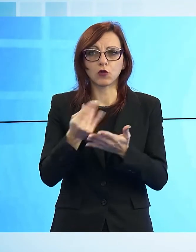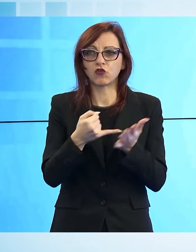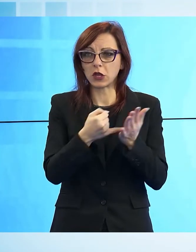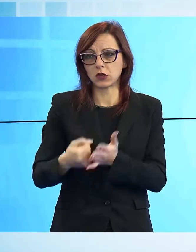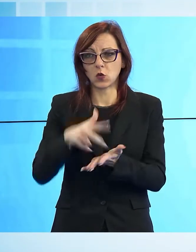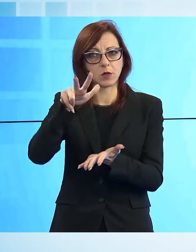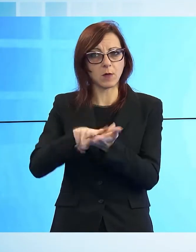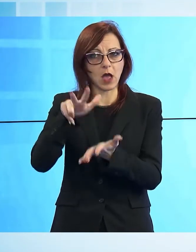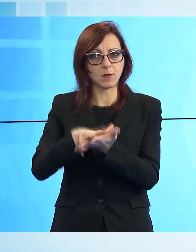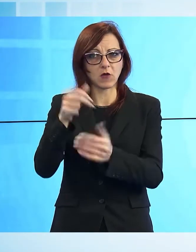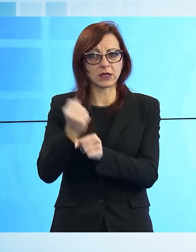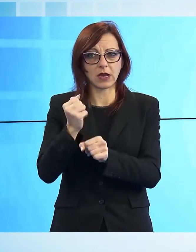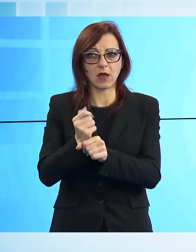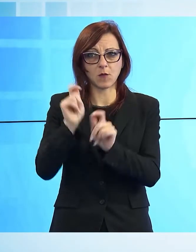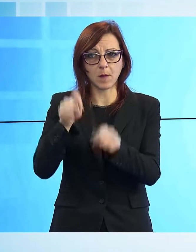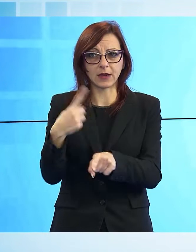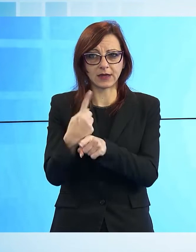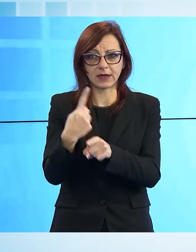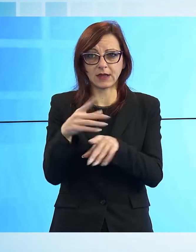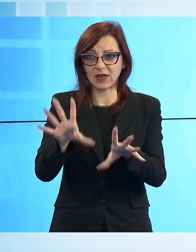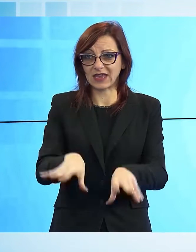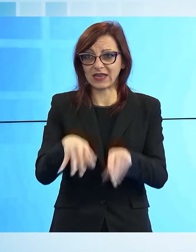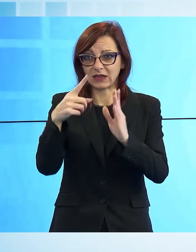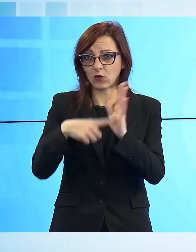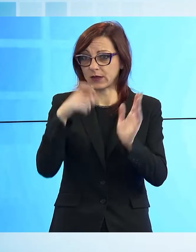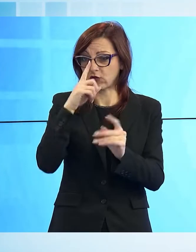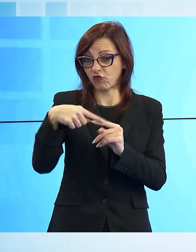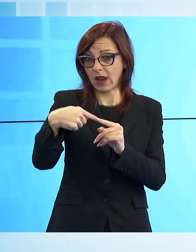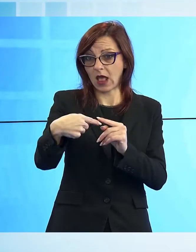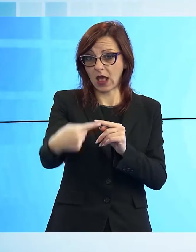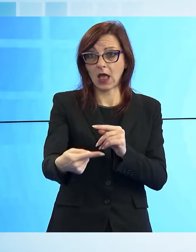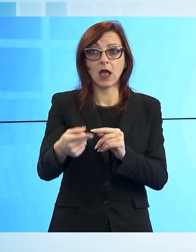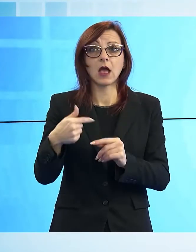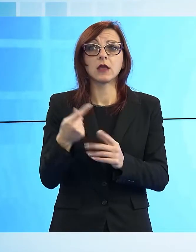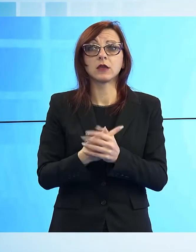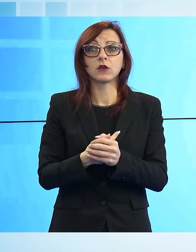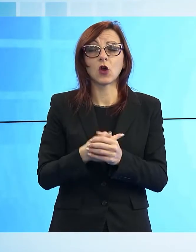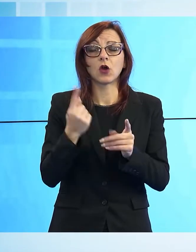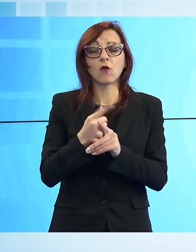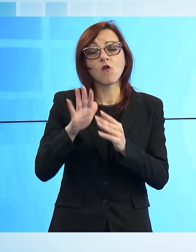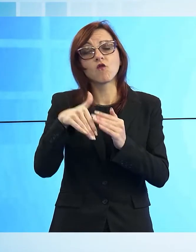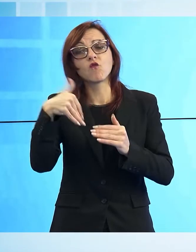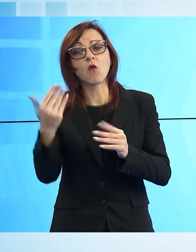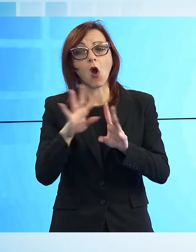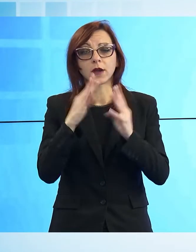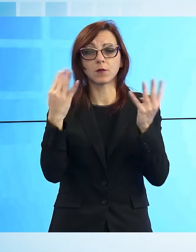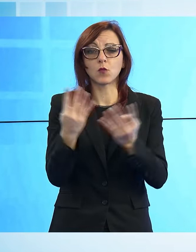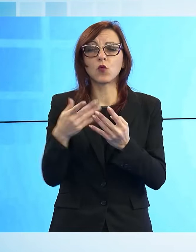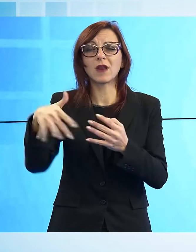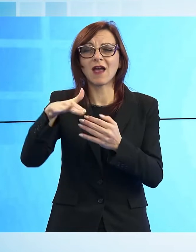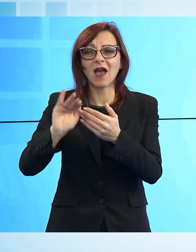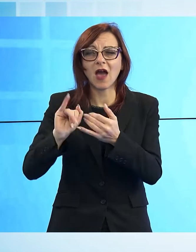di una serie di lavori che partiranno all'inizio del prossimo anno e che riguarderanno i quartieri esterni alle mura e alcune delle frazioni più